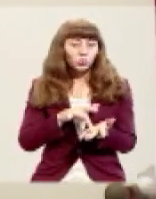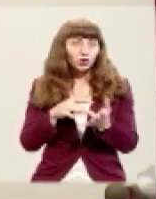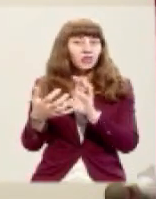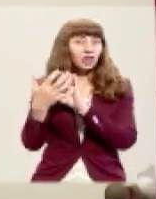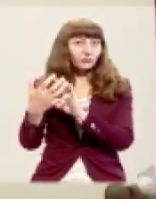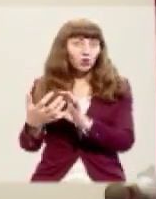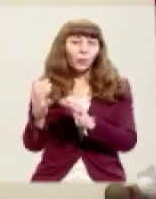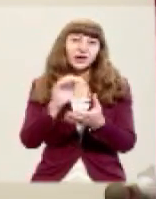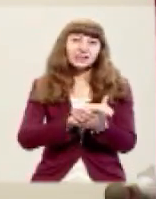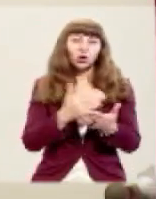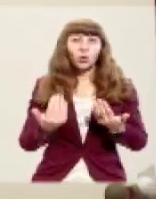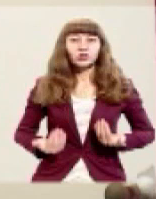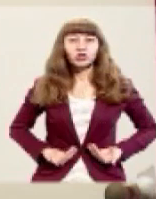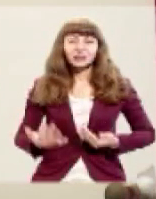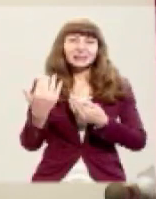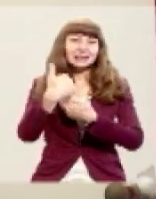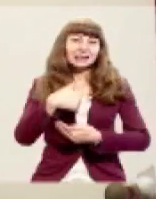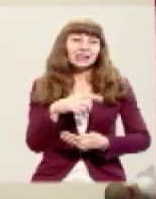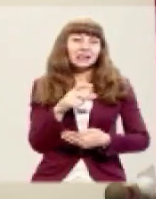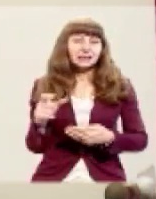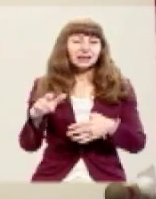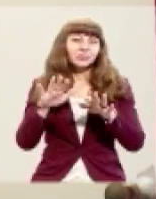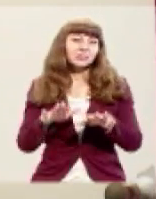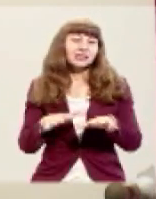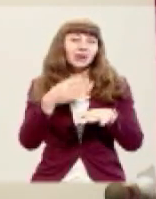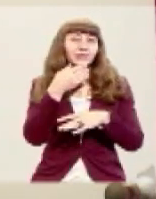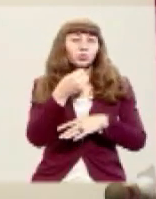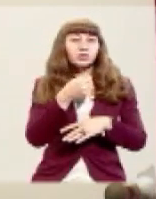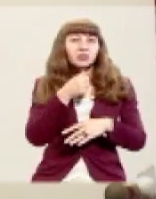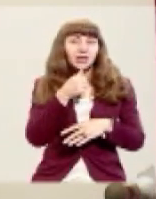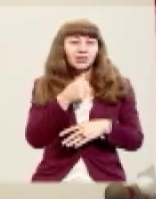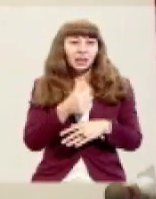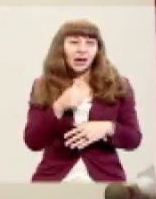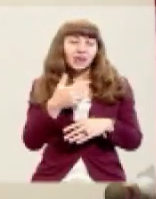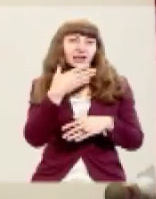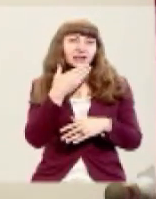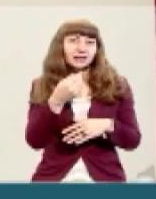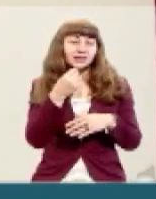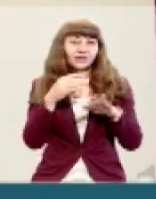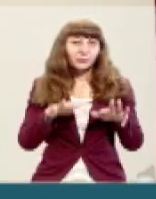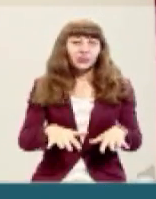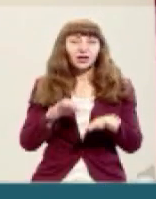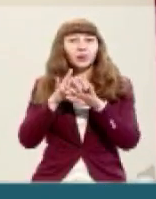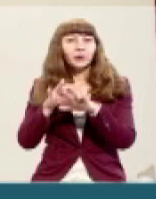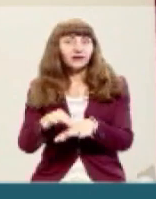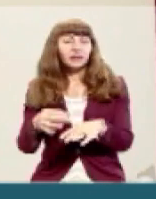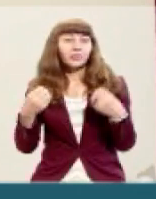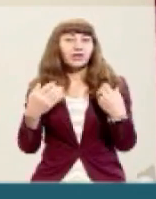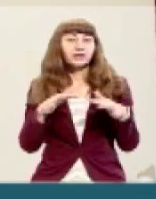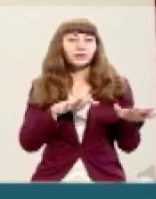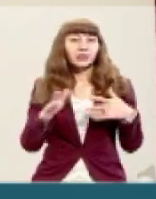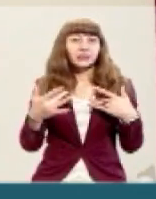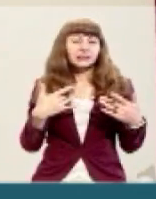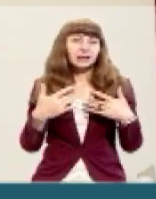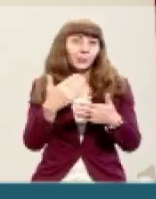жителей и гостей истории с достопримечательностями Қостанай. Экскурсиялық автобустар тұрғындар мен қонақтарды Қостанайдың тарихымен және көрікті жерлерімен таныстырып